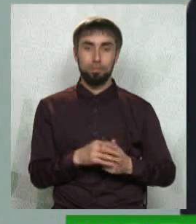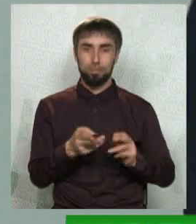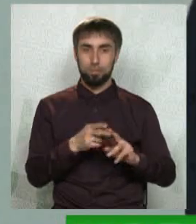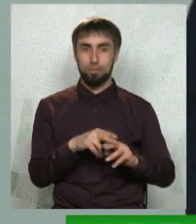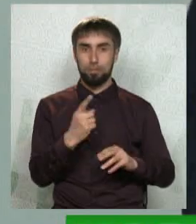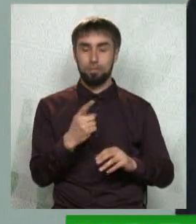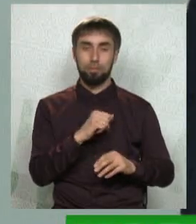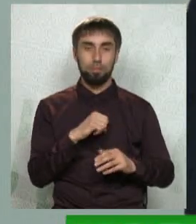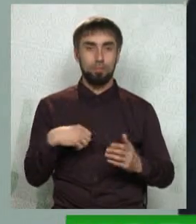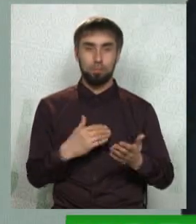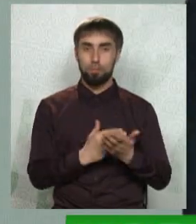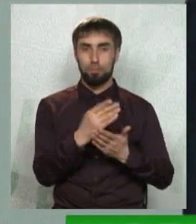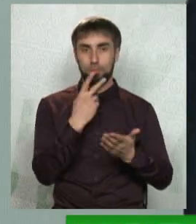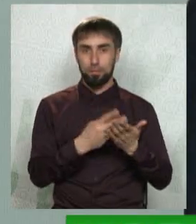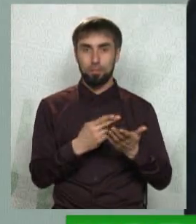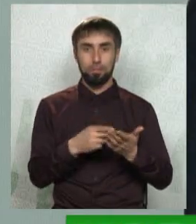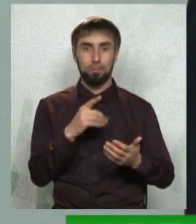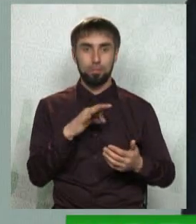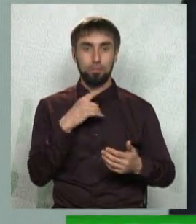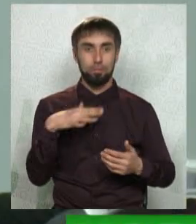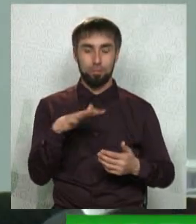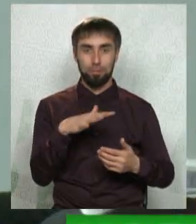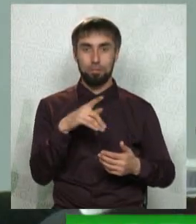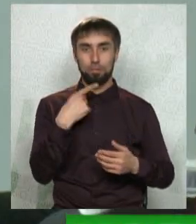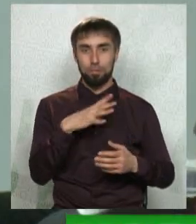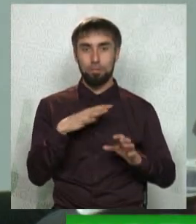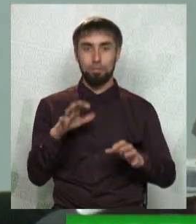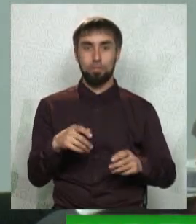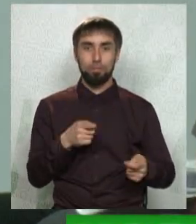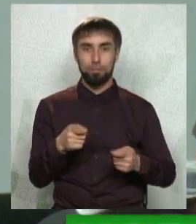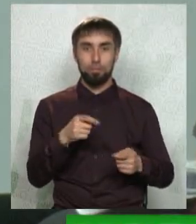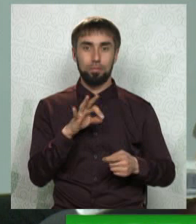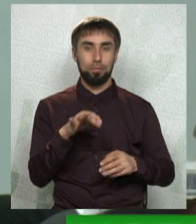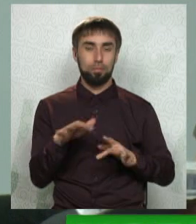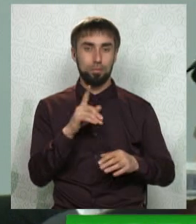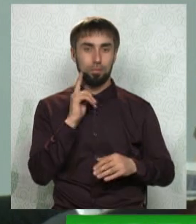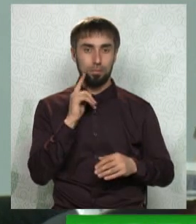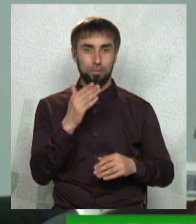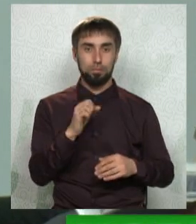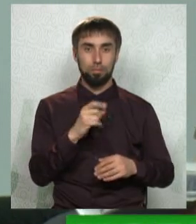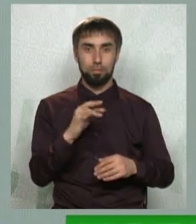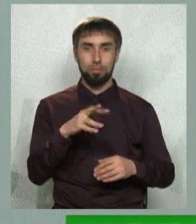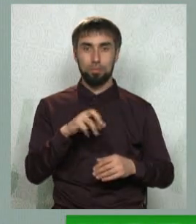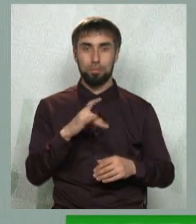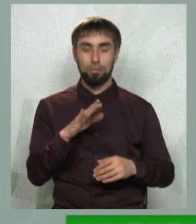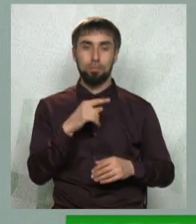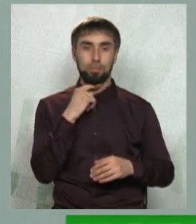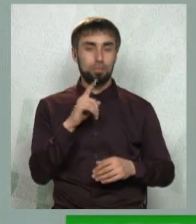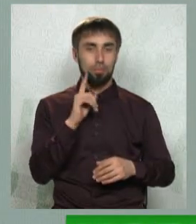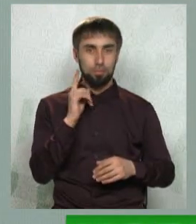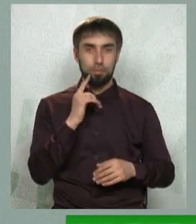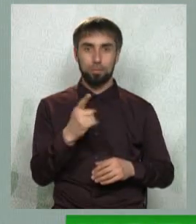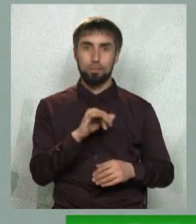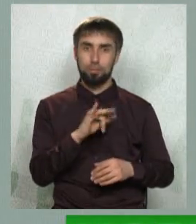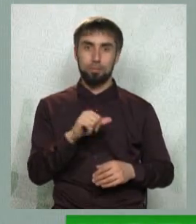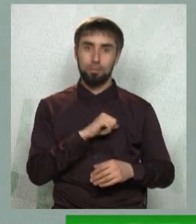один из самых высоких показателей по стране, отмечает председатель комитета по делам молодежи Анзор Мархиев. Более того, ингушская молодежь – одна